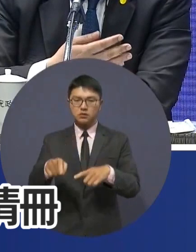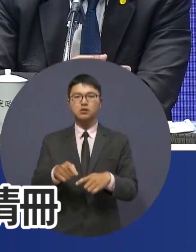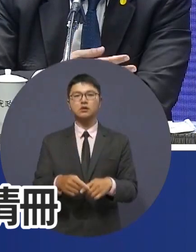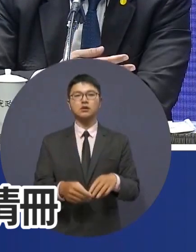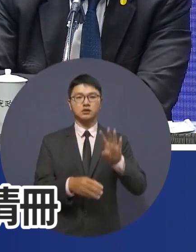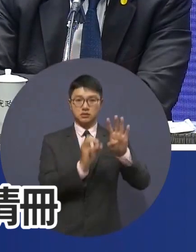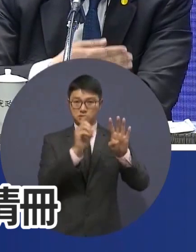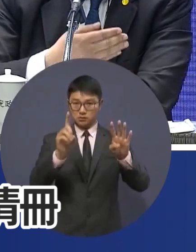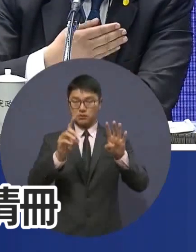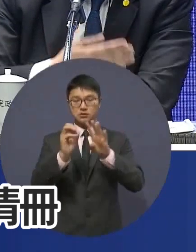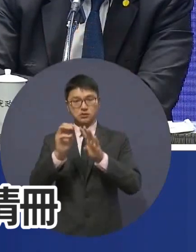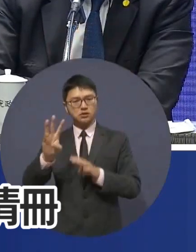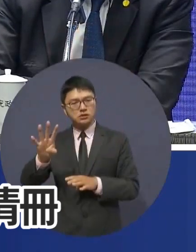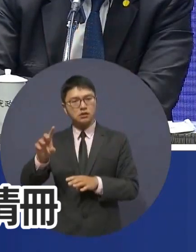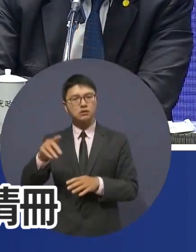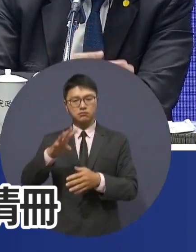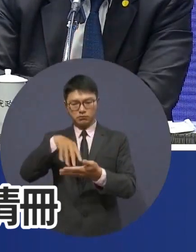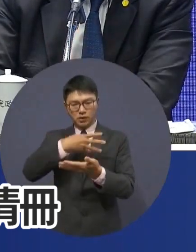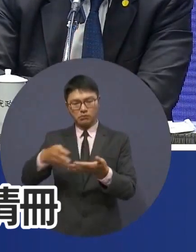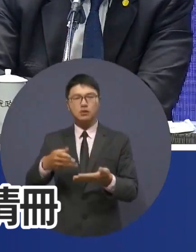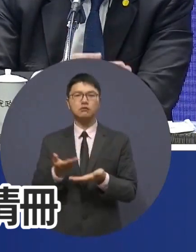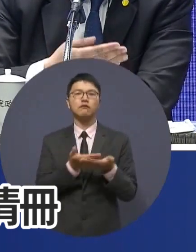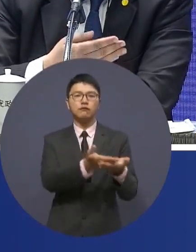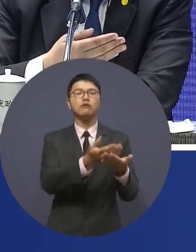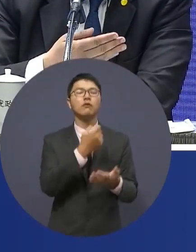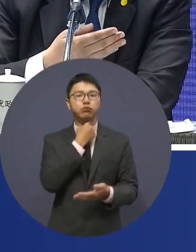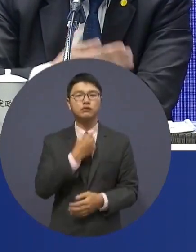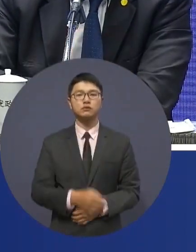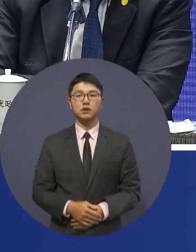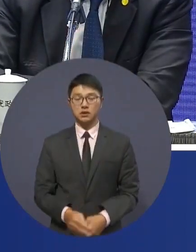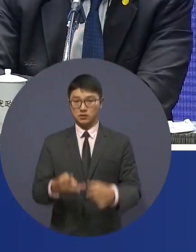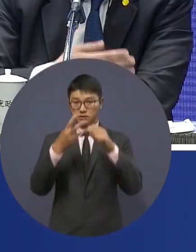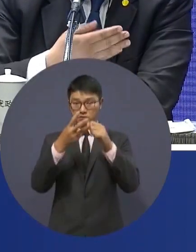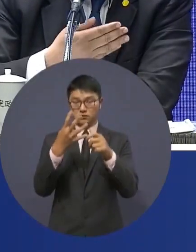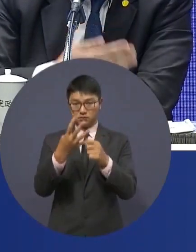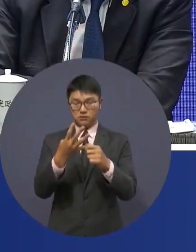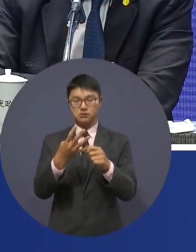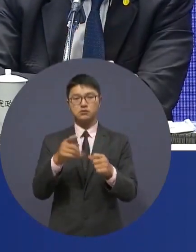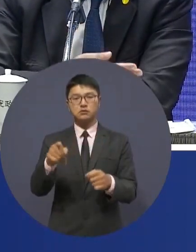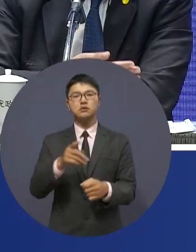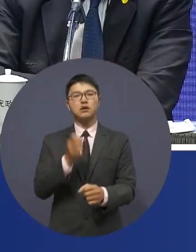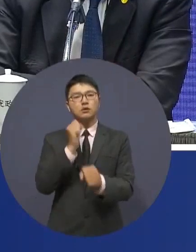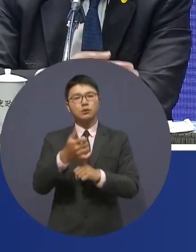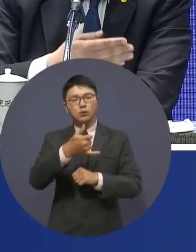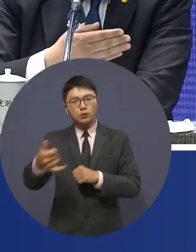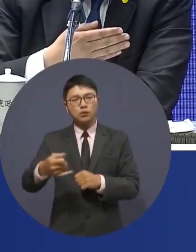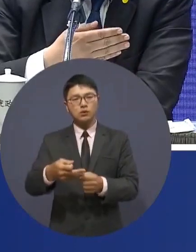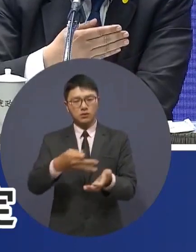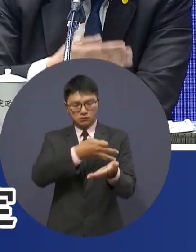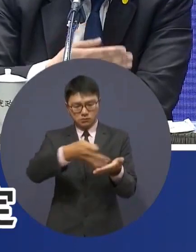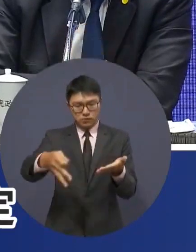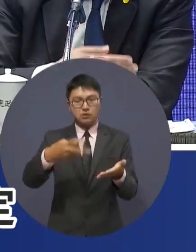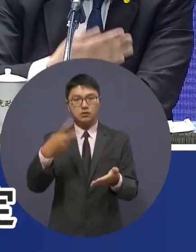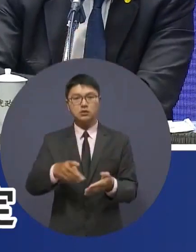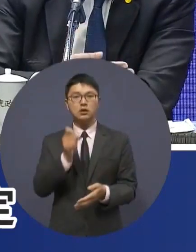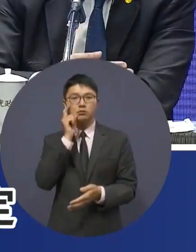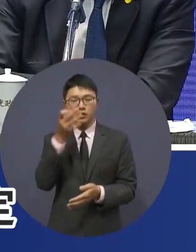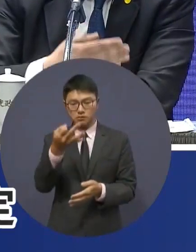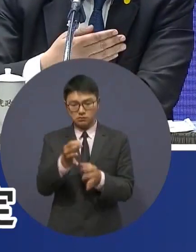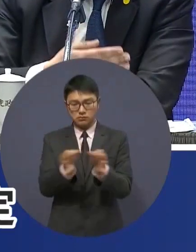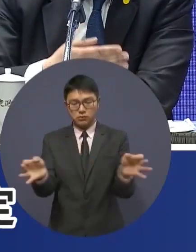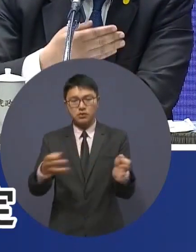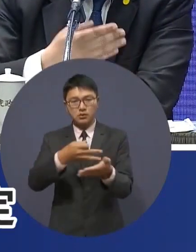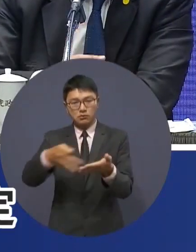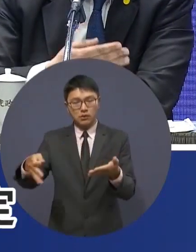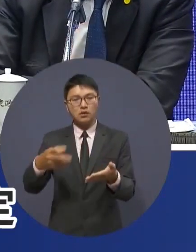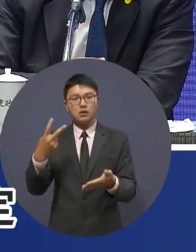那接下来当然就是你的员工的清册，还有薪资的清册跟存折的影本，4、5、6、3项都